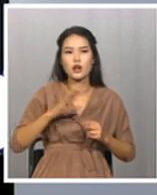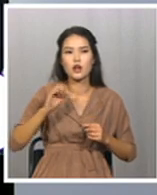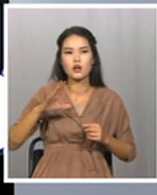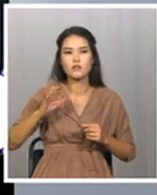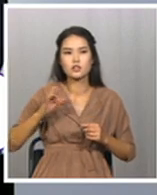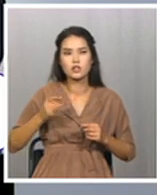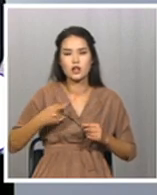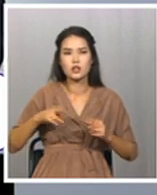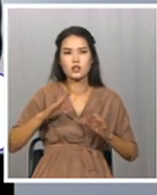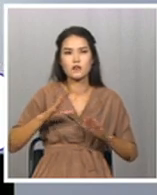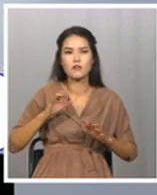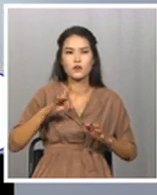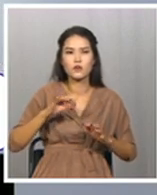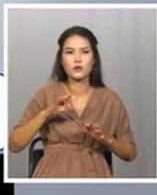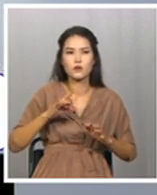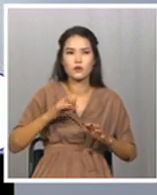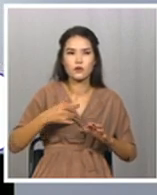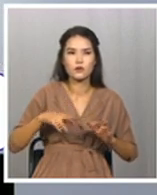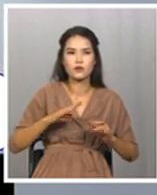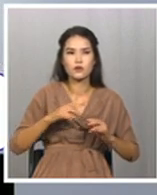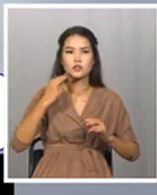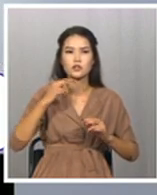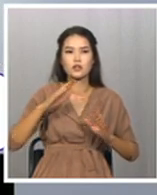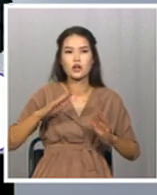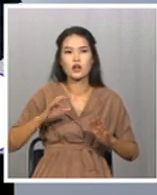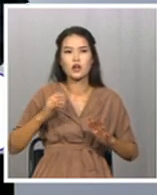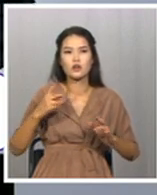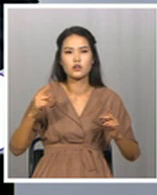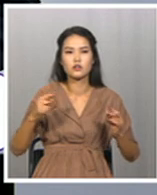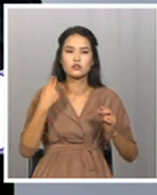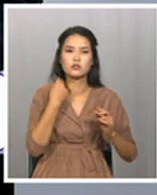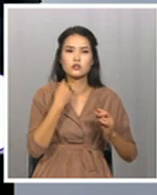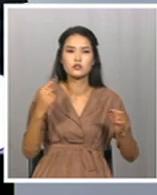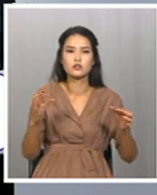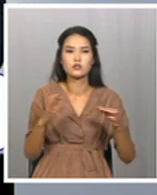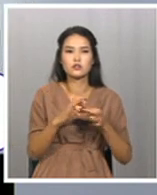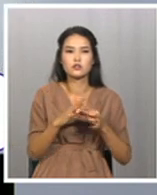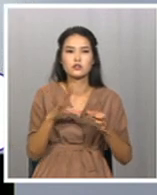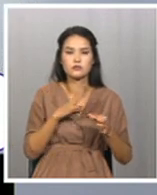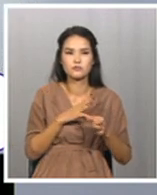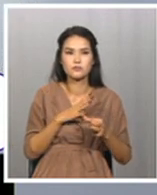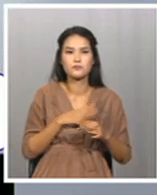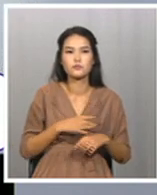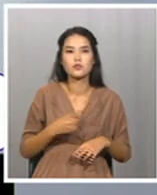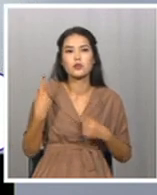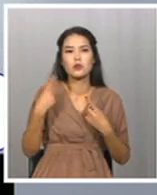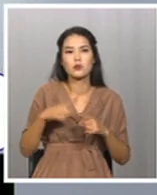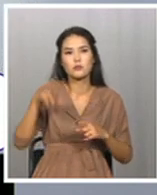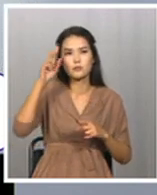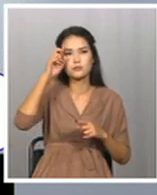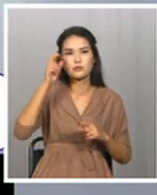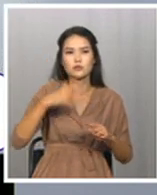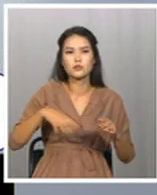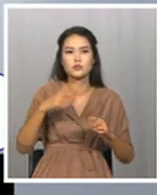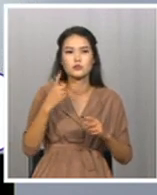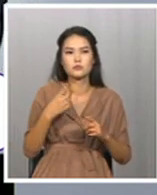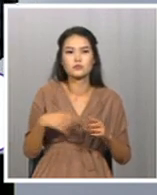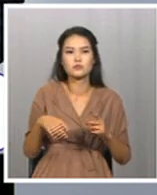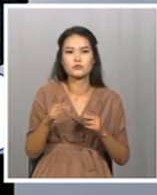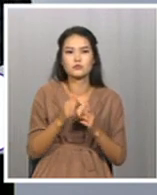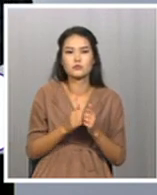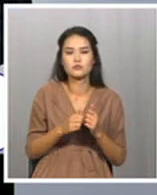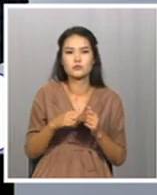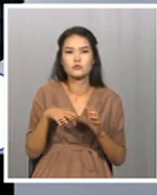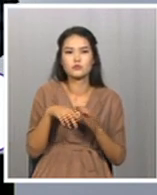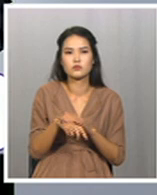мемлекеттері осы Қытай мен Ақштан кейінгі орындарды алып тұр. Ал басқа мемлекеттер біршама жиынтық ішкі өнім